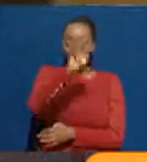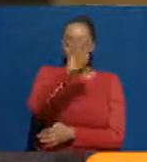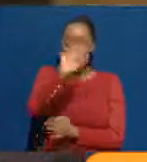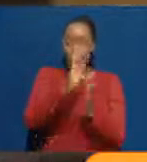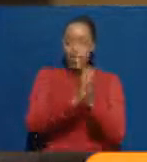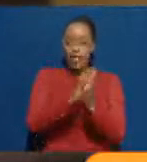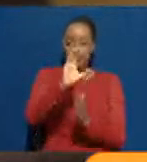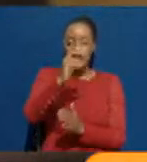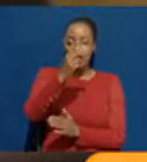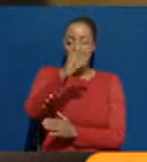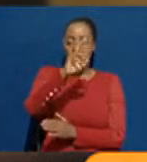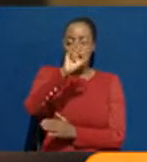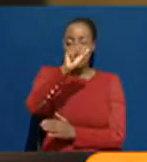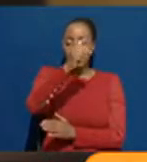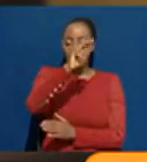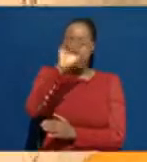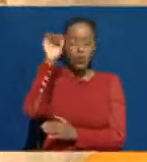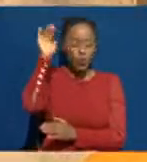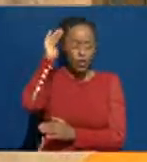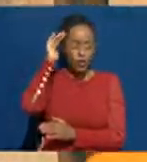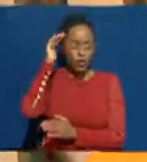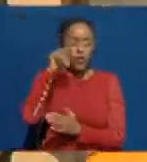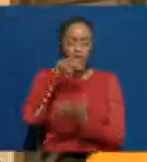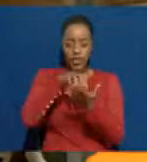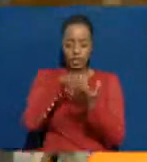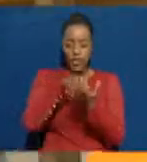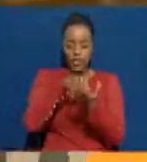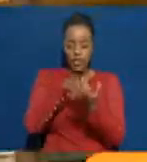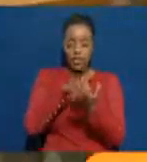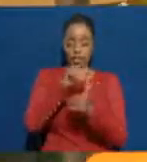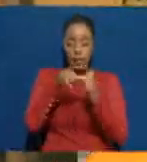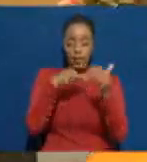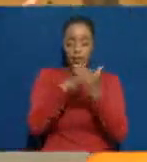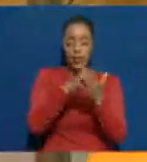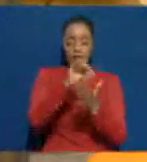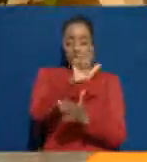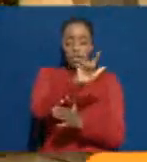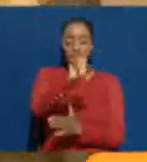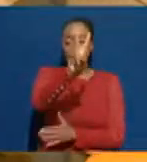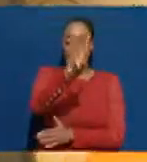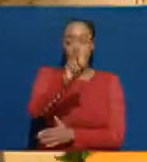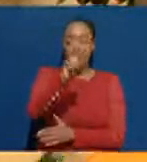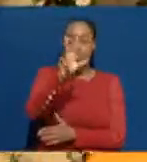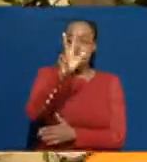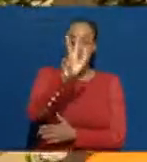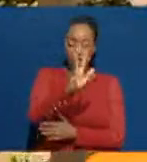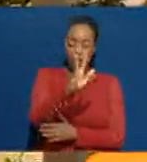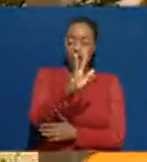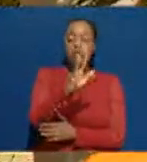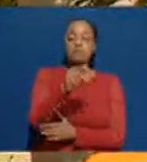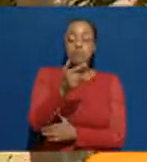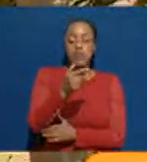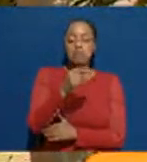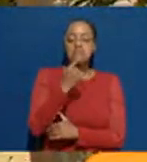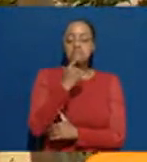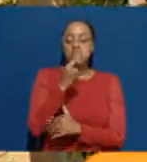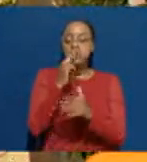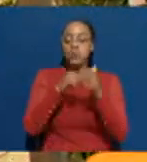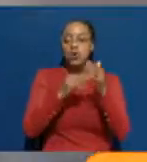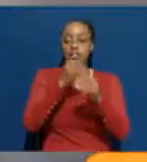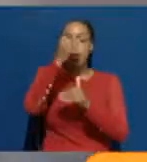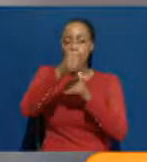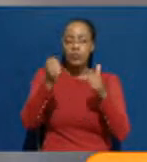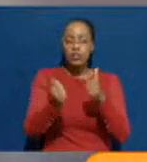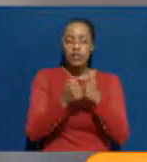Meoli, ambao sasa watasikiza kesi kuhusu sheria ya fedha ya mwaka 2023 na kutoa mwelekeo.